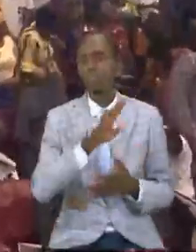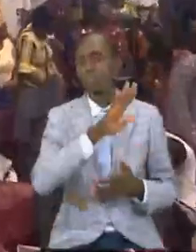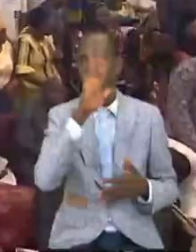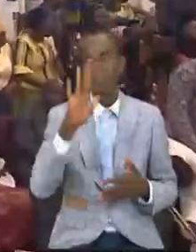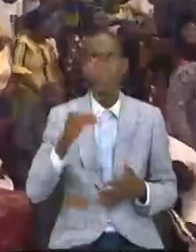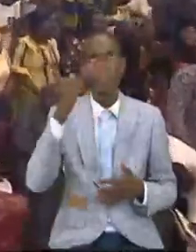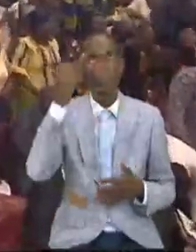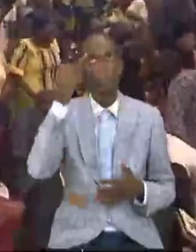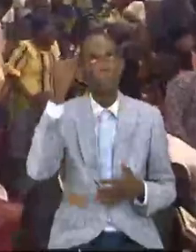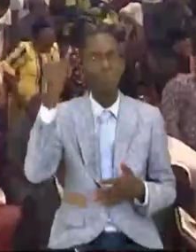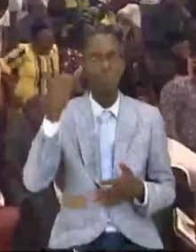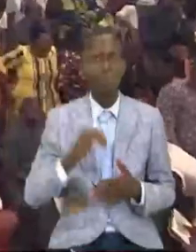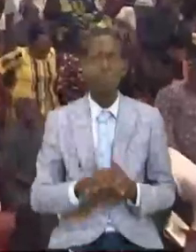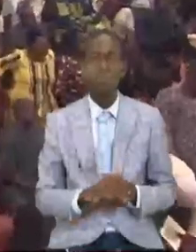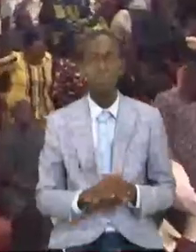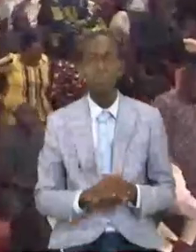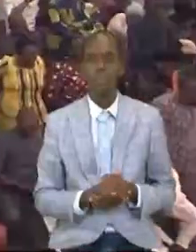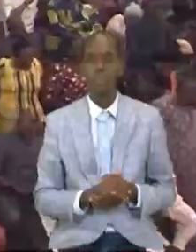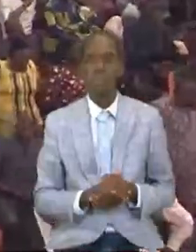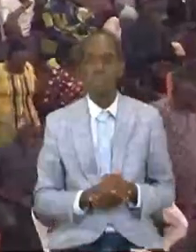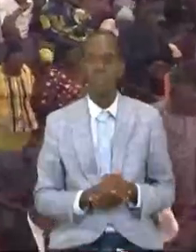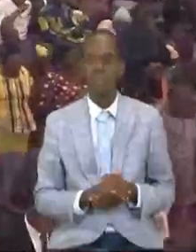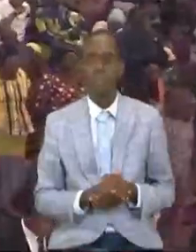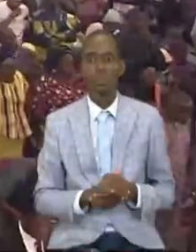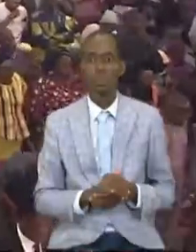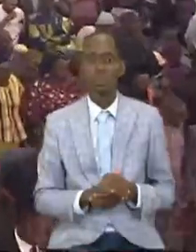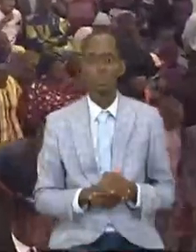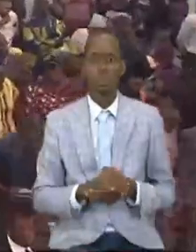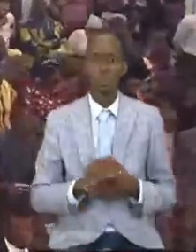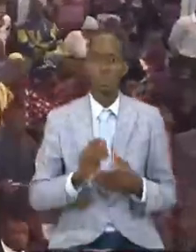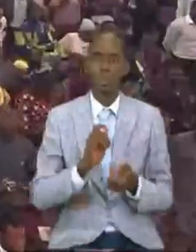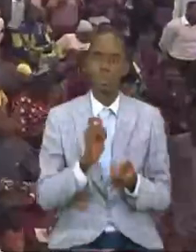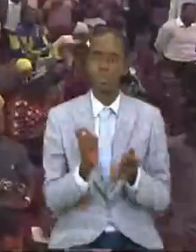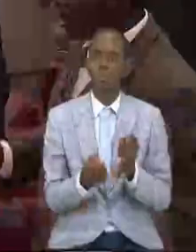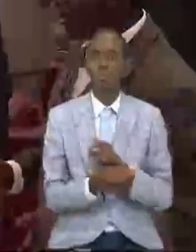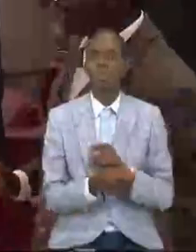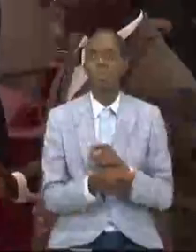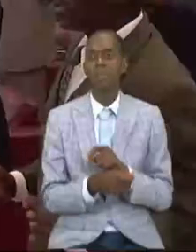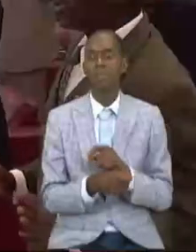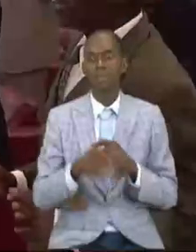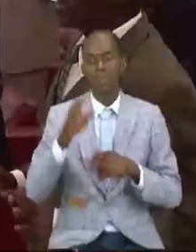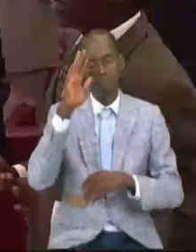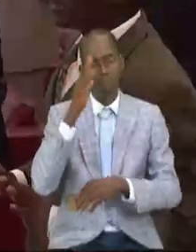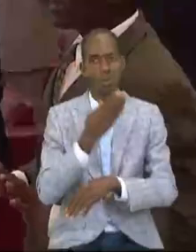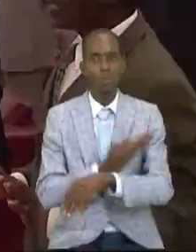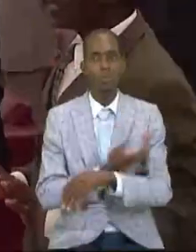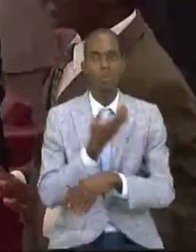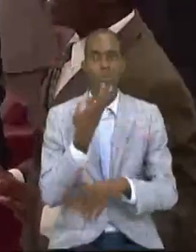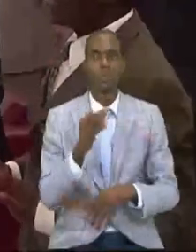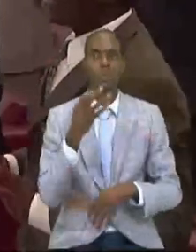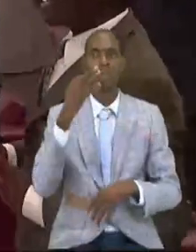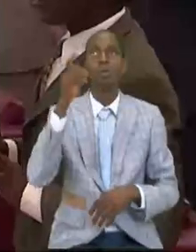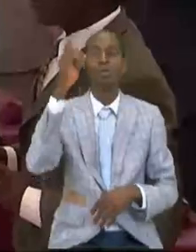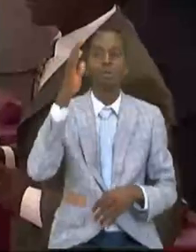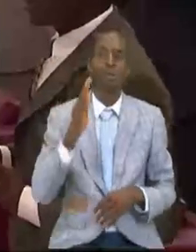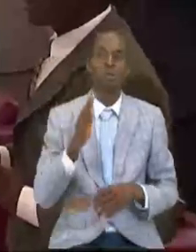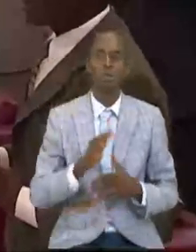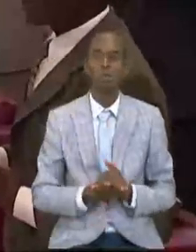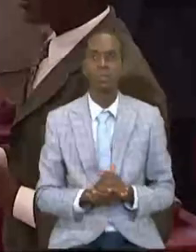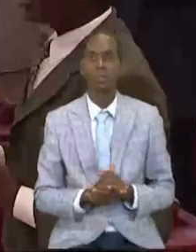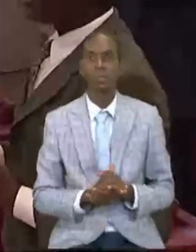n'a jamais été ton rêve. Ce que tu n'as même pas imaginé. Des fils, des filles, des